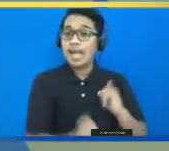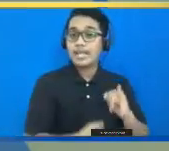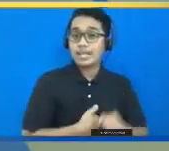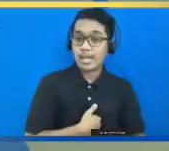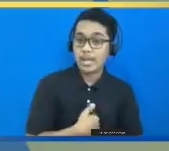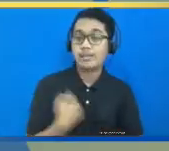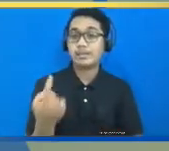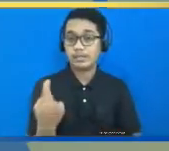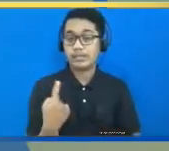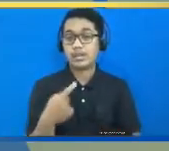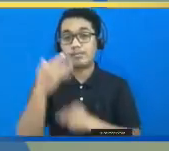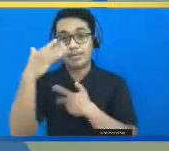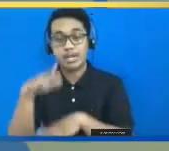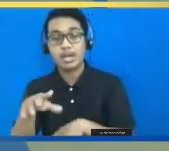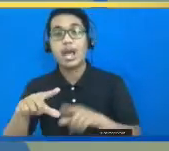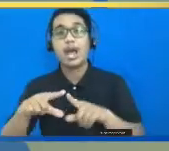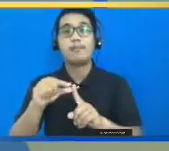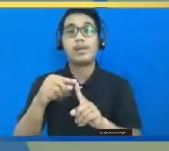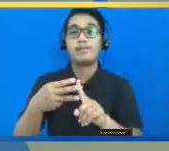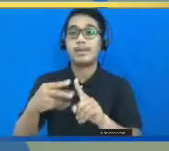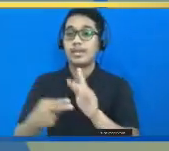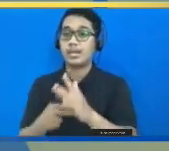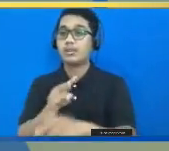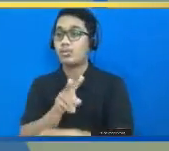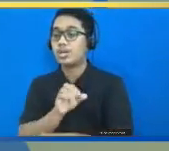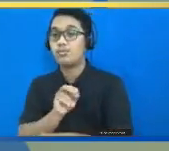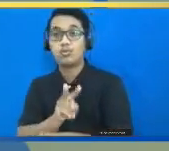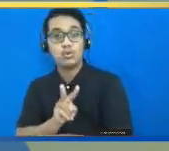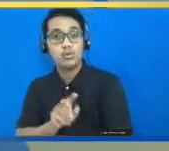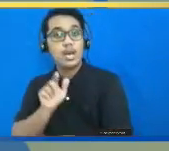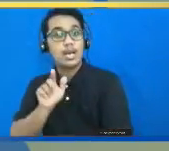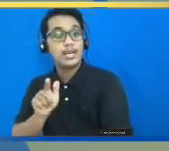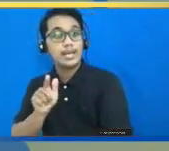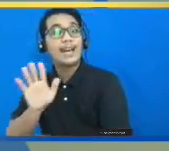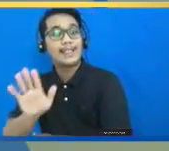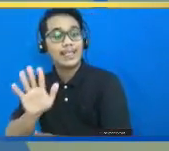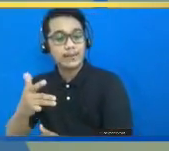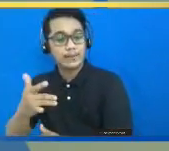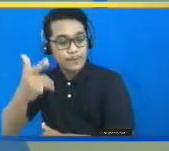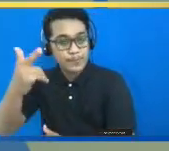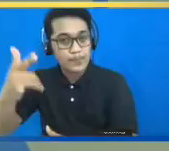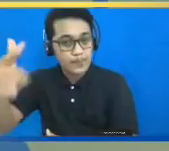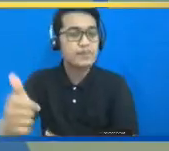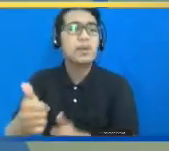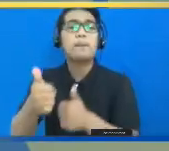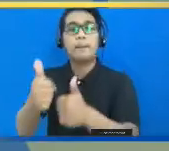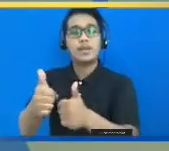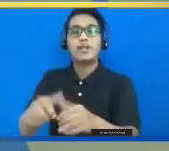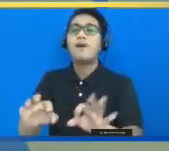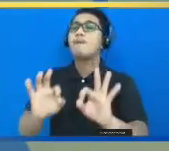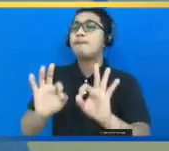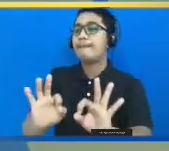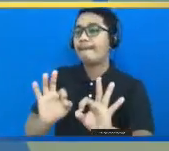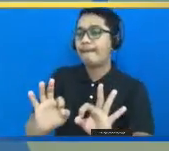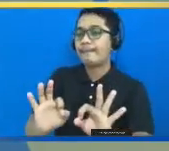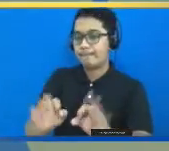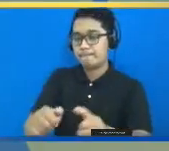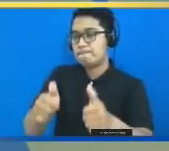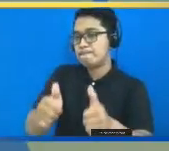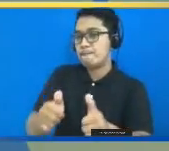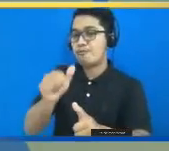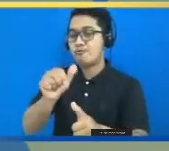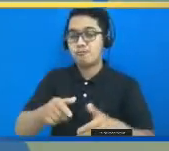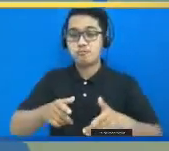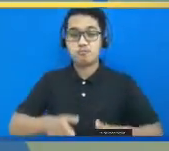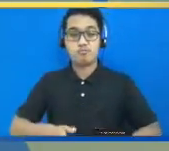berharap BBM 2022 ini nantinya dapat dijalankan dengan baik dan bisa secara efektif berperan